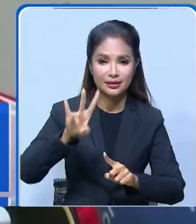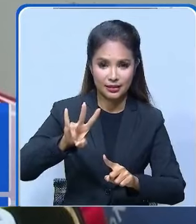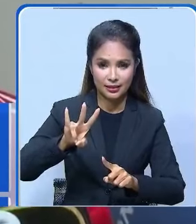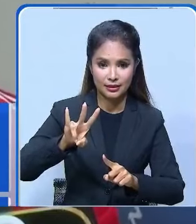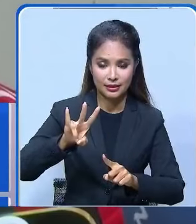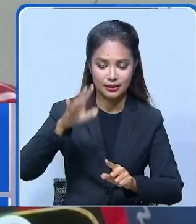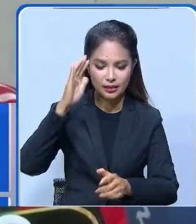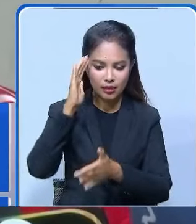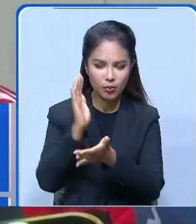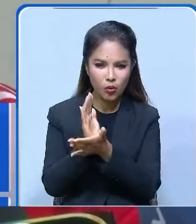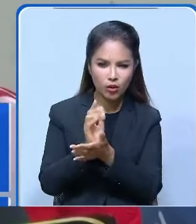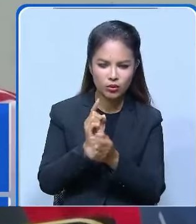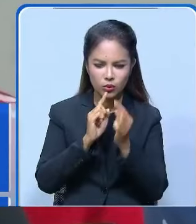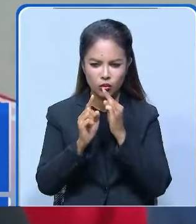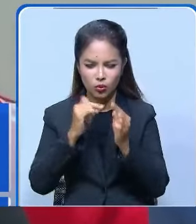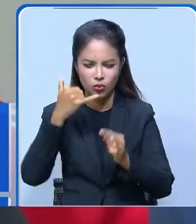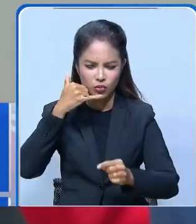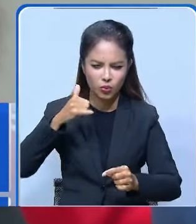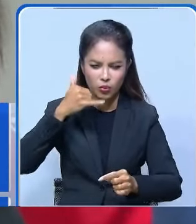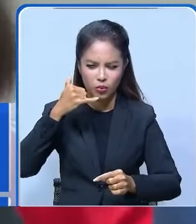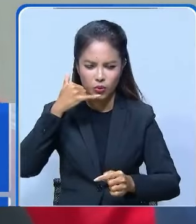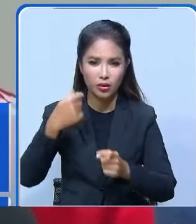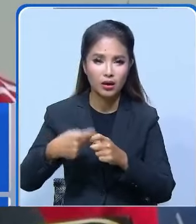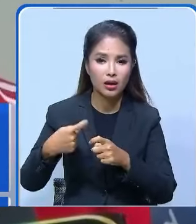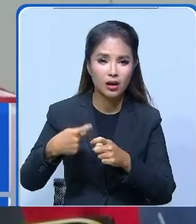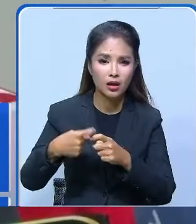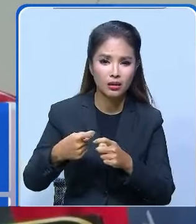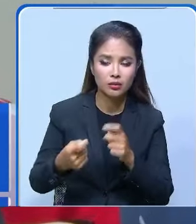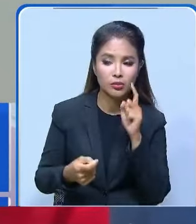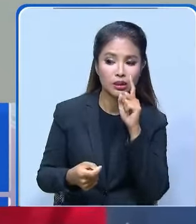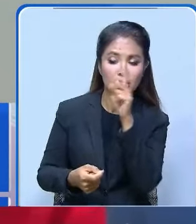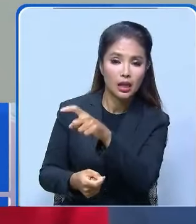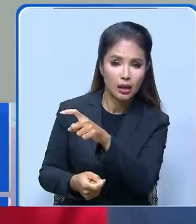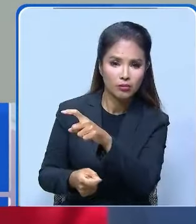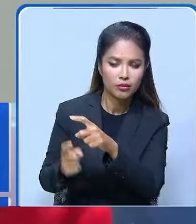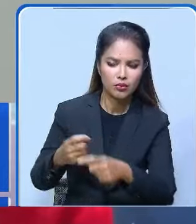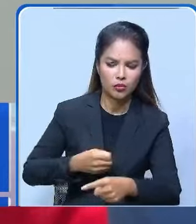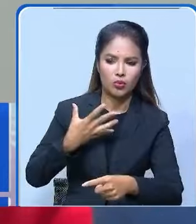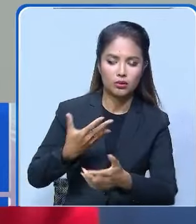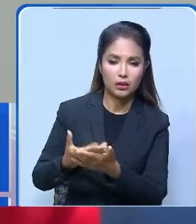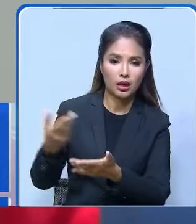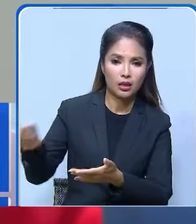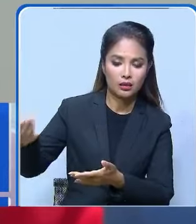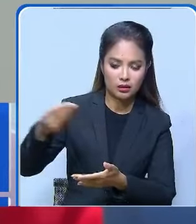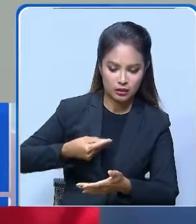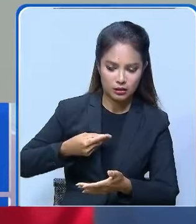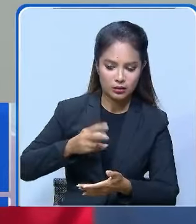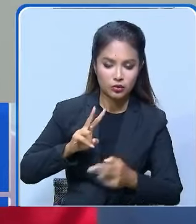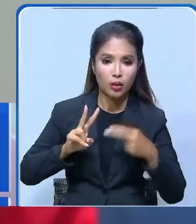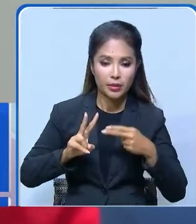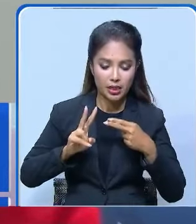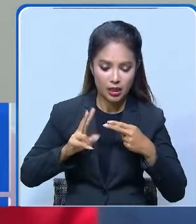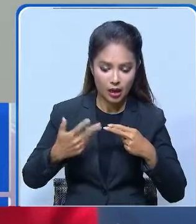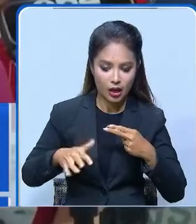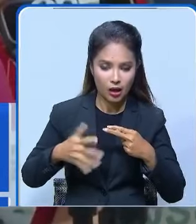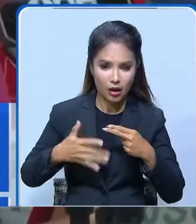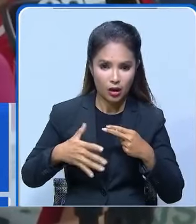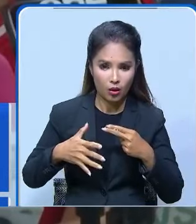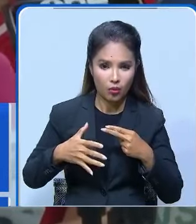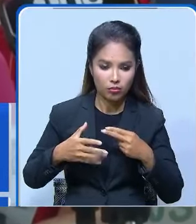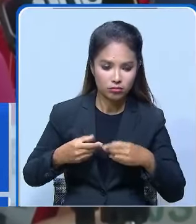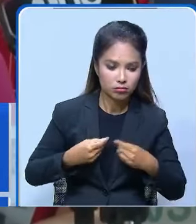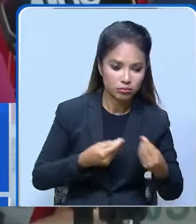รวจรายนี้เนี่ยได้ยากขึ้นครับไปถามลูกหนี้ยิ่งตกใจหนักเพราะว่าลูกหนี้เขาบอกว่าส่งเงินเนี่ย 20,000 มาให้ตำรวจแล้วนะผู้เสียหายก็เล